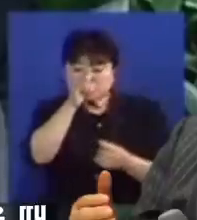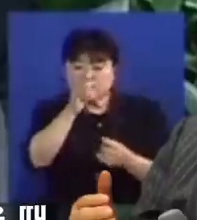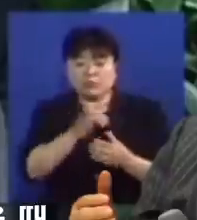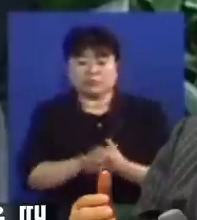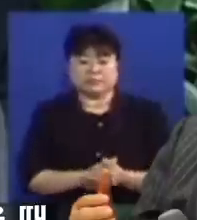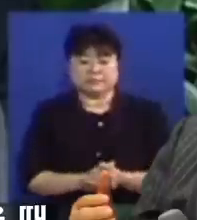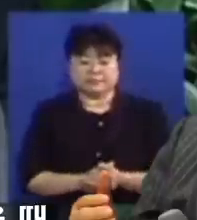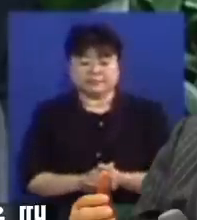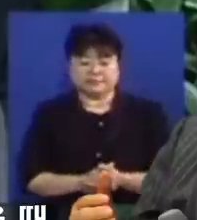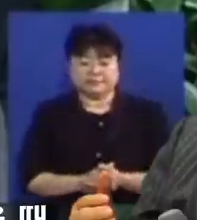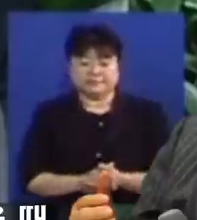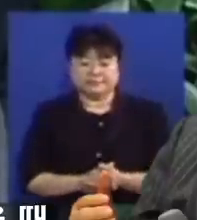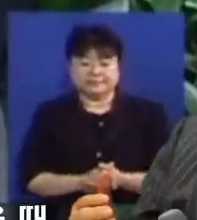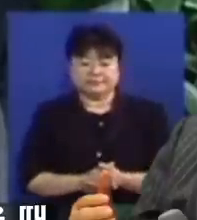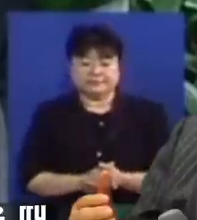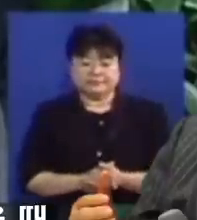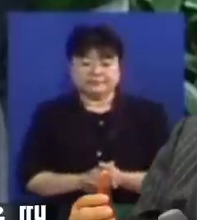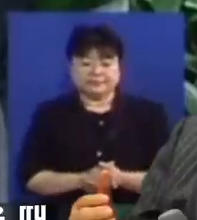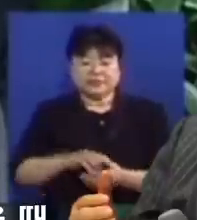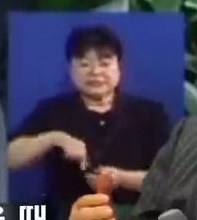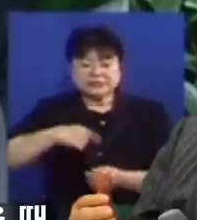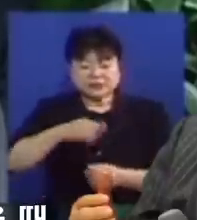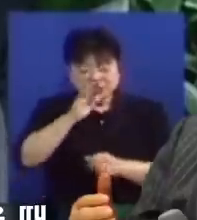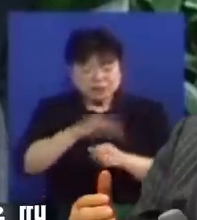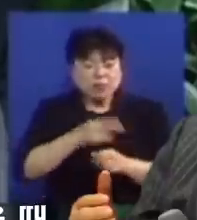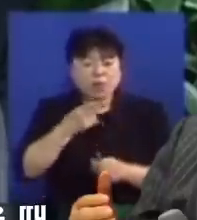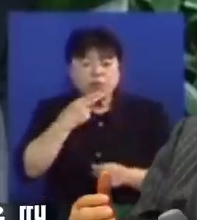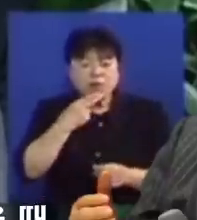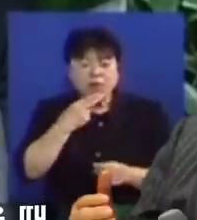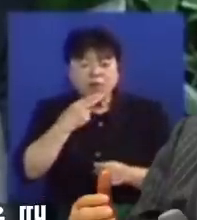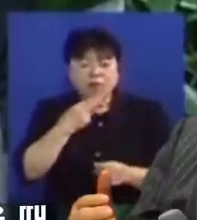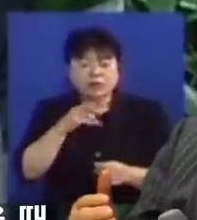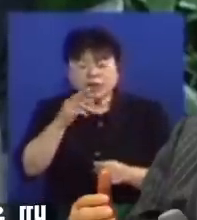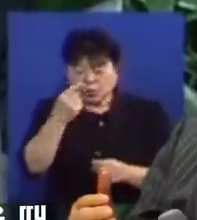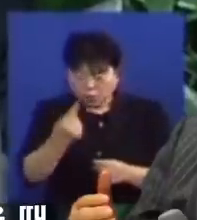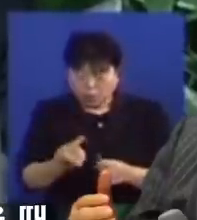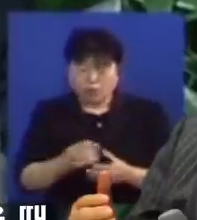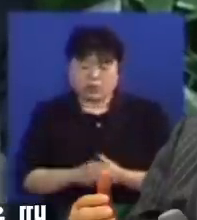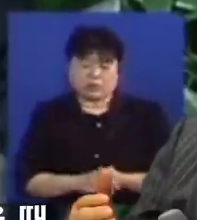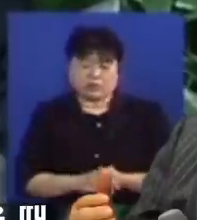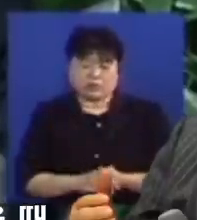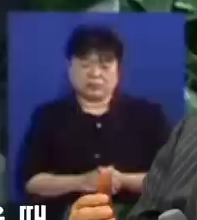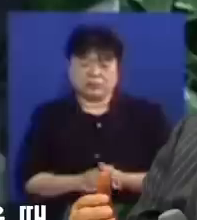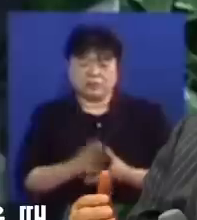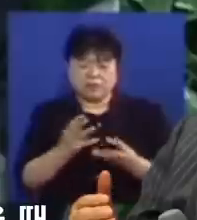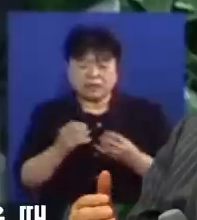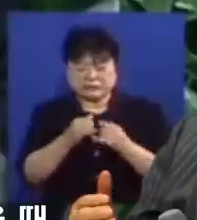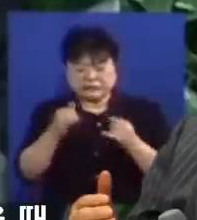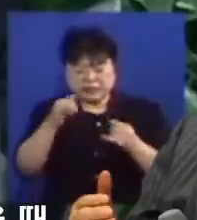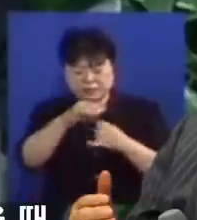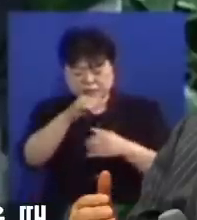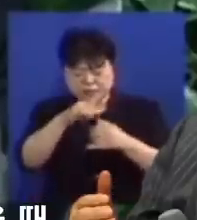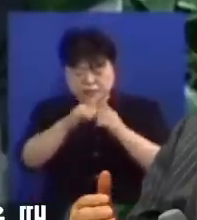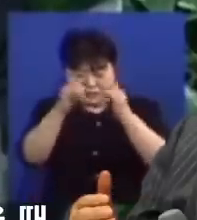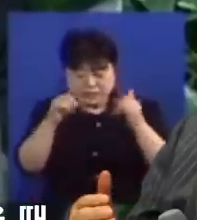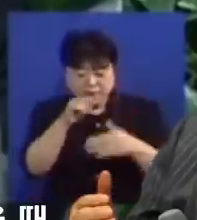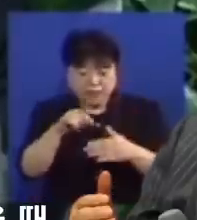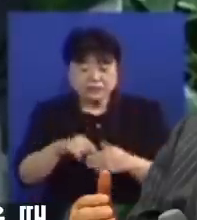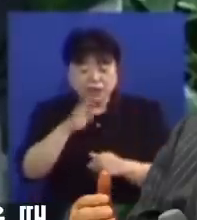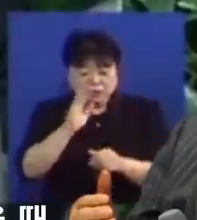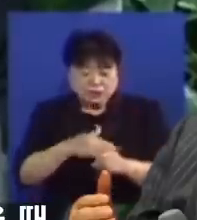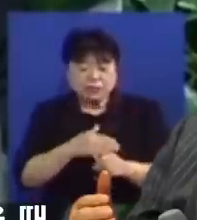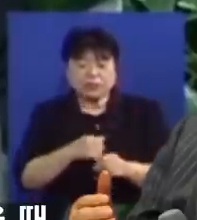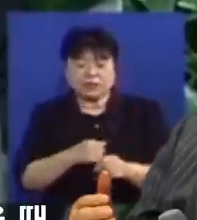많이 있습니다. 스스로 잘못이 없는데도 불구하고 집단 속에서 잘못한